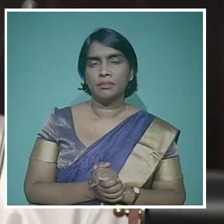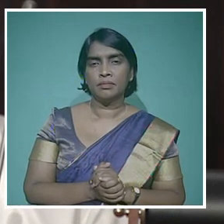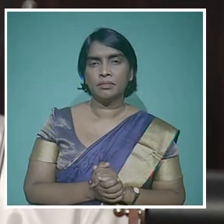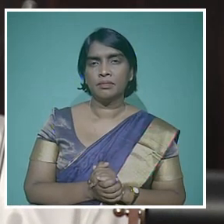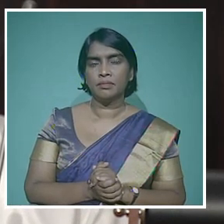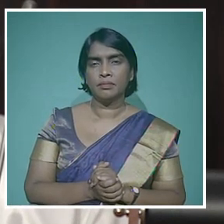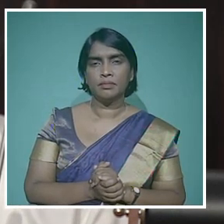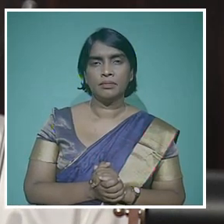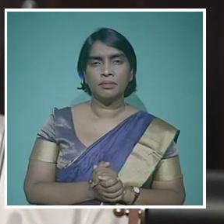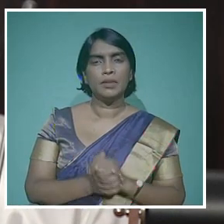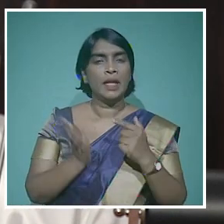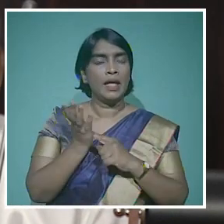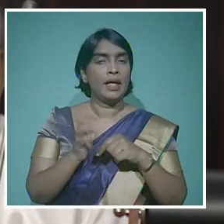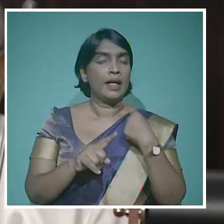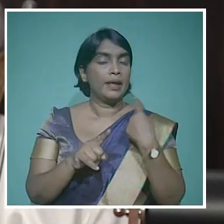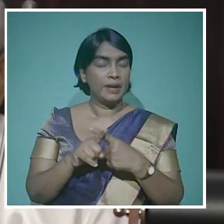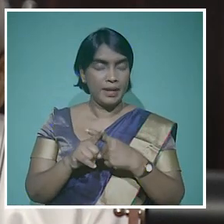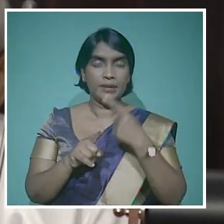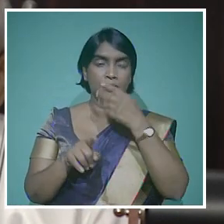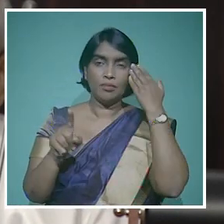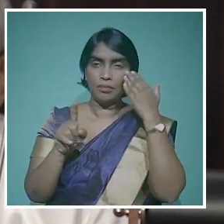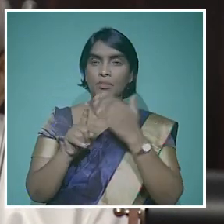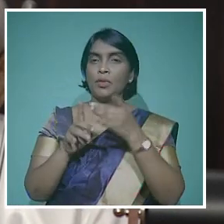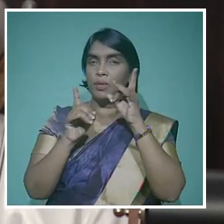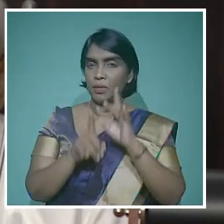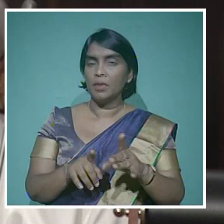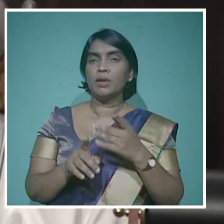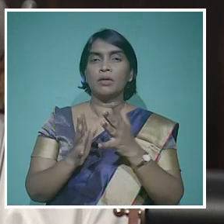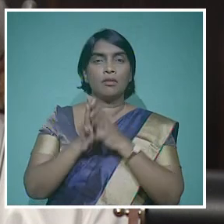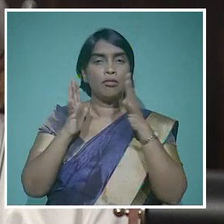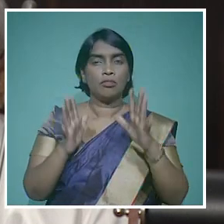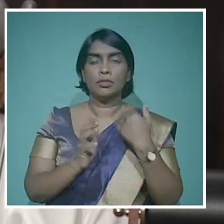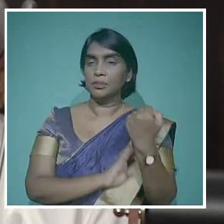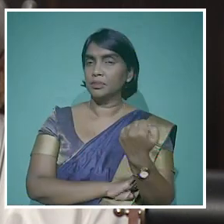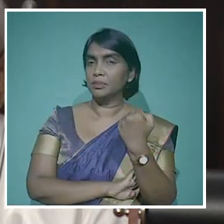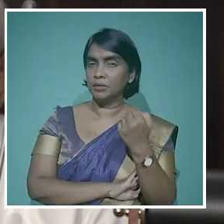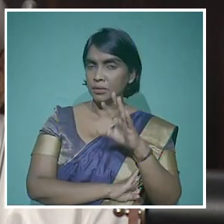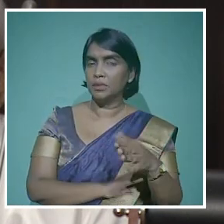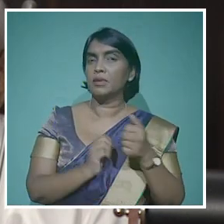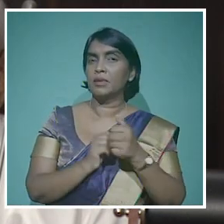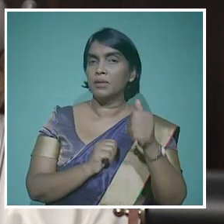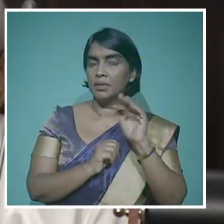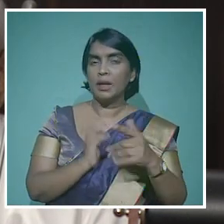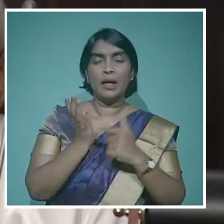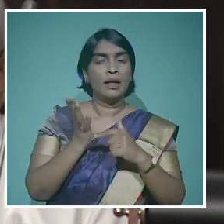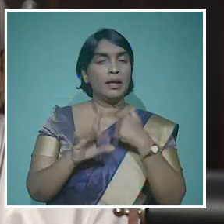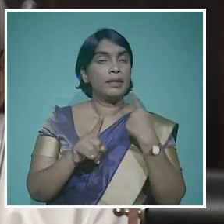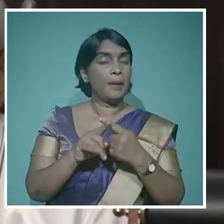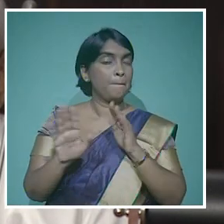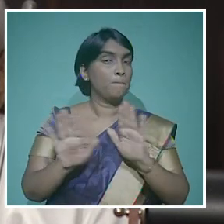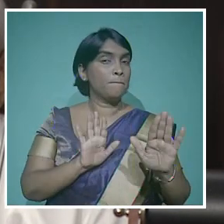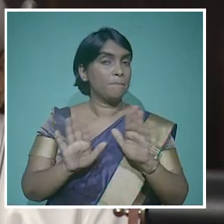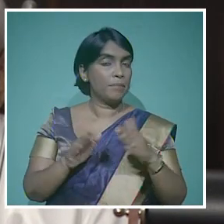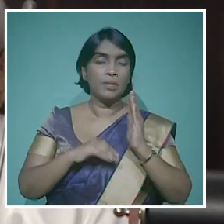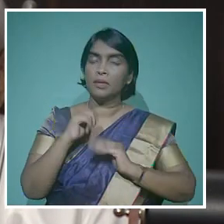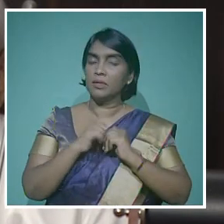බුල් බදන බදු පදනව නිසි අනුකූලතාවය හා දැඩි ලෙස බලාත්මක කිරීම හරහා බදු පරිපාලනය ක්‍රියාමාර්ග